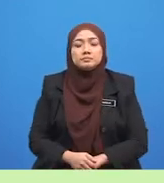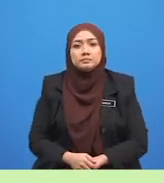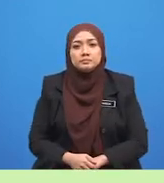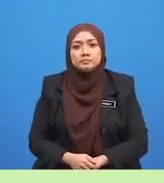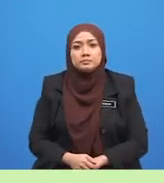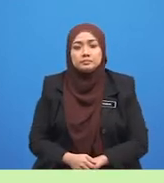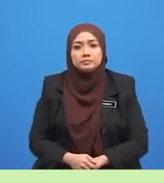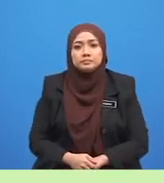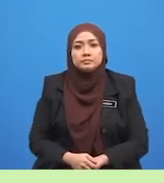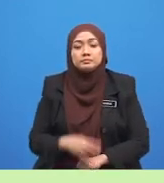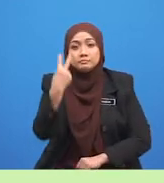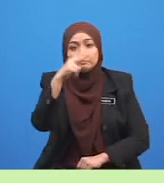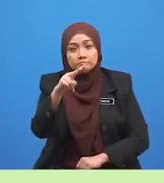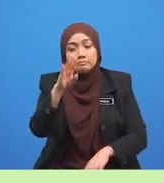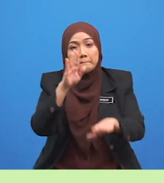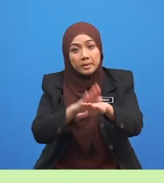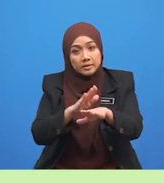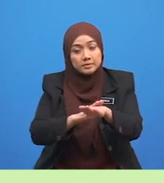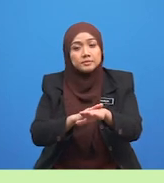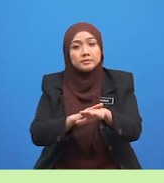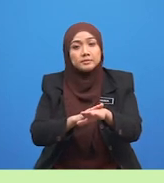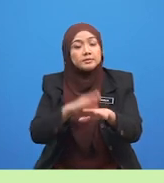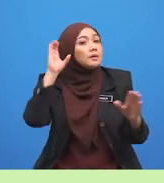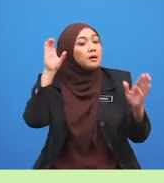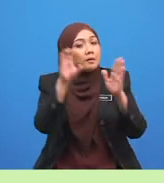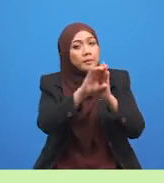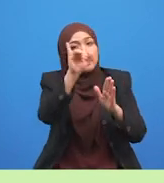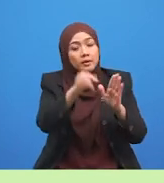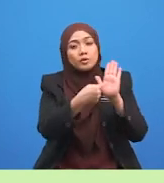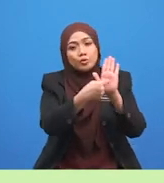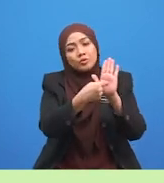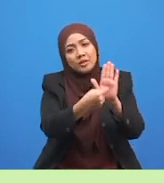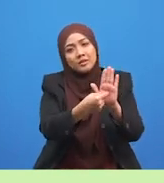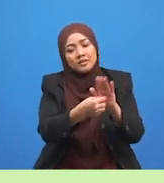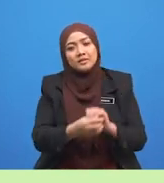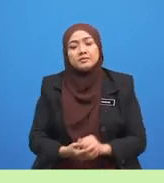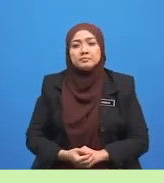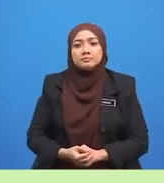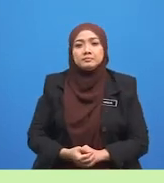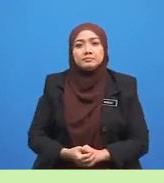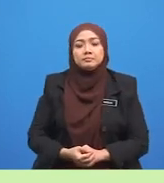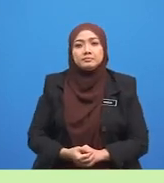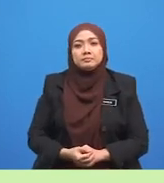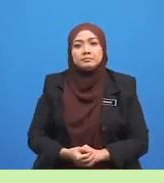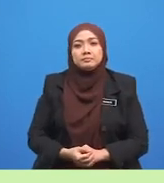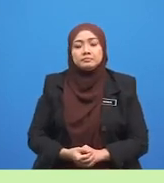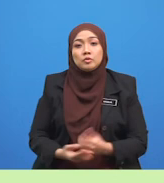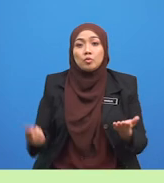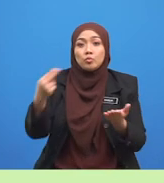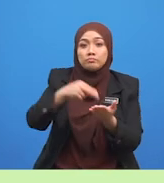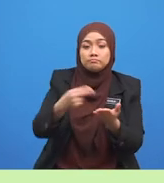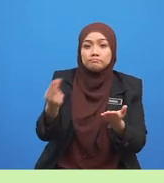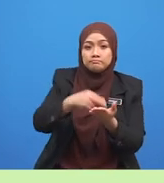Syabas murid-murid. Anda adalah hebat. Anda boleh menjawab dengan baik sekali. Kita ulang semula jawapan keseluruhan bagi